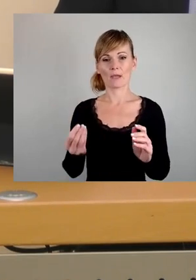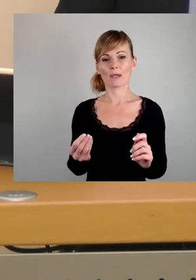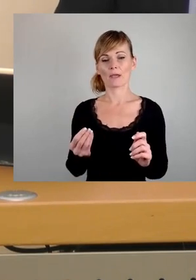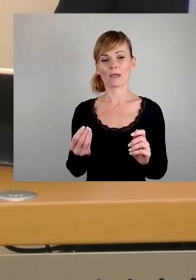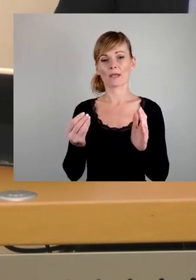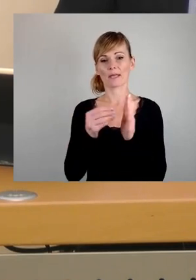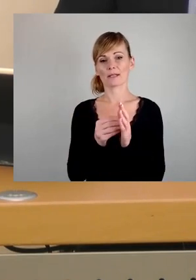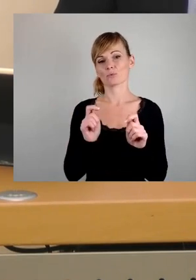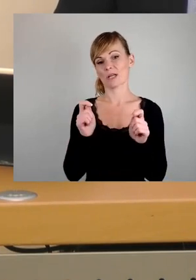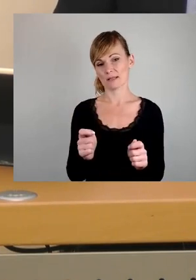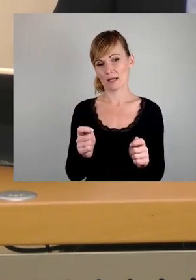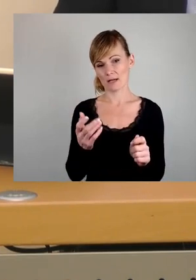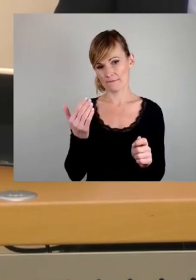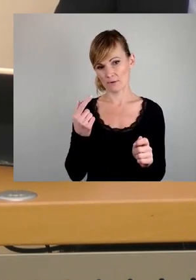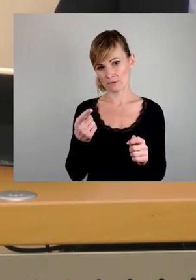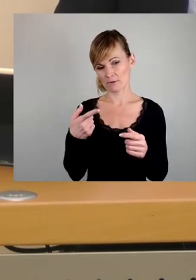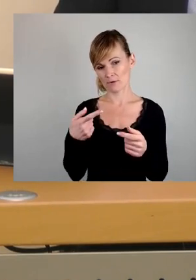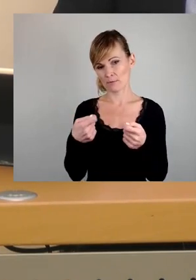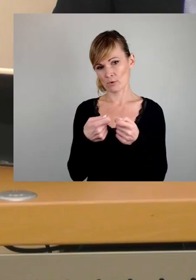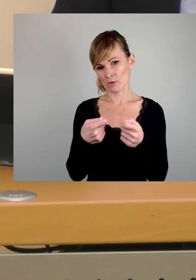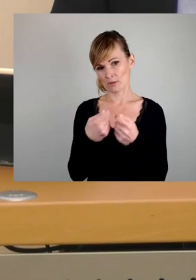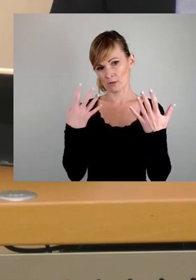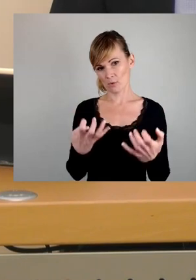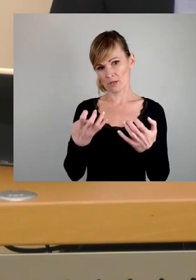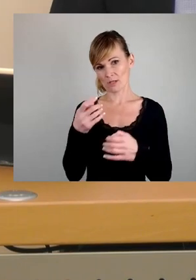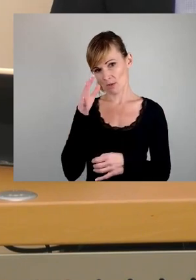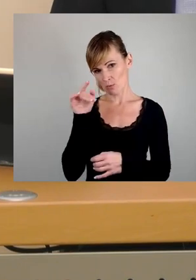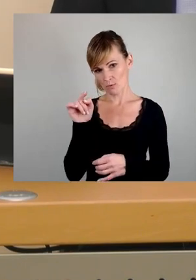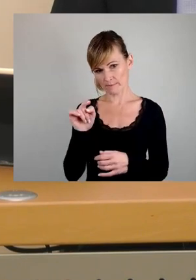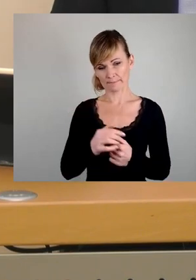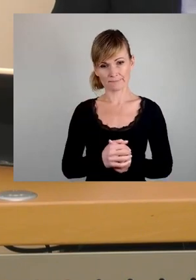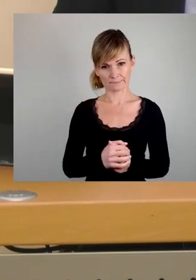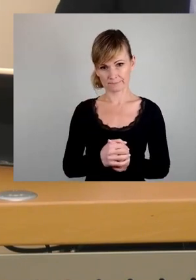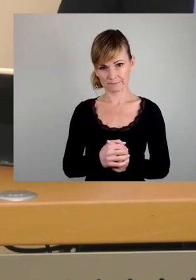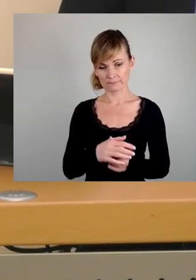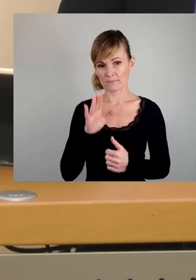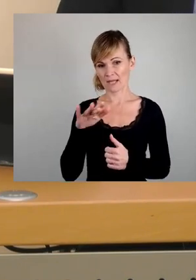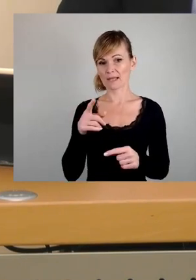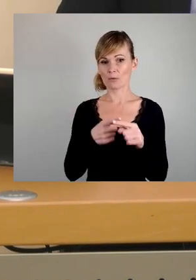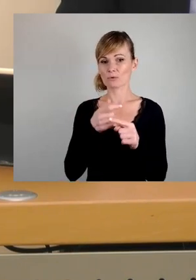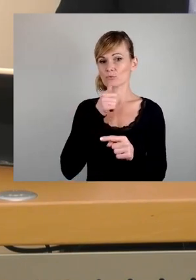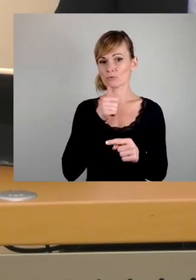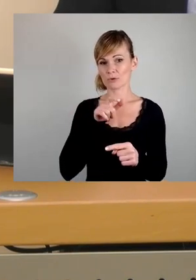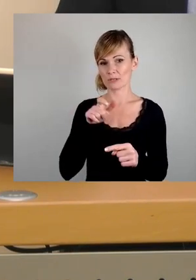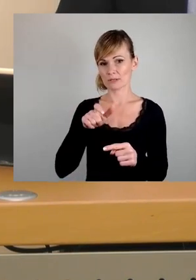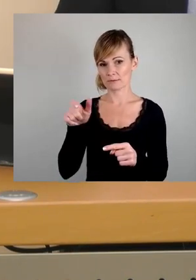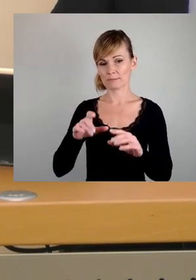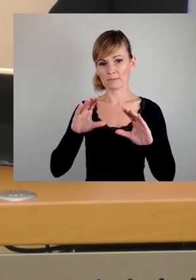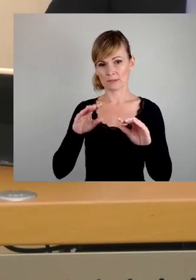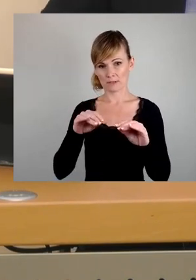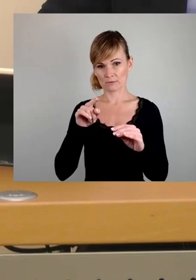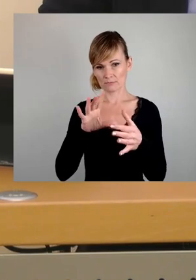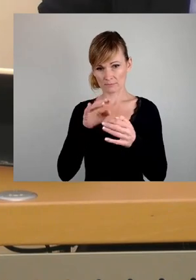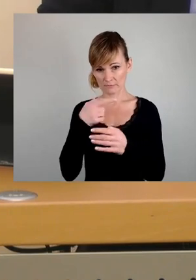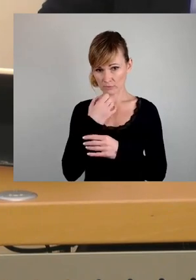Ergänzungsantrag von Bündnis 90 Die Grünen, die Kinder und Jugendlichen in der Beteiligung ein. Wer dem folgen möchte,